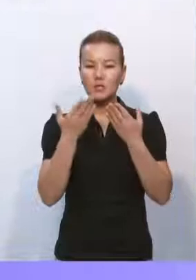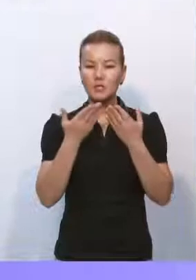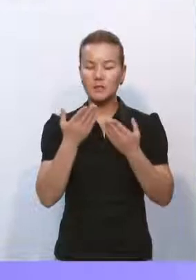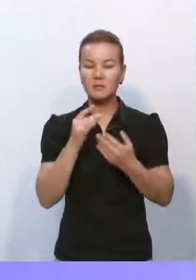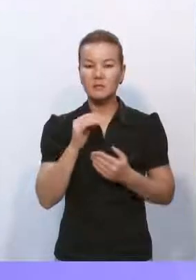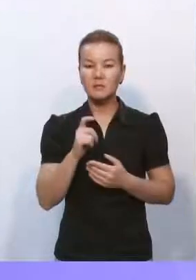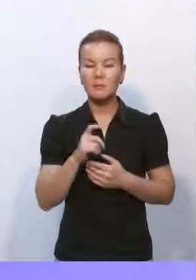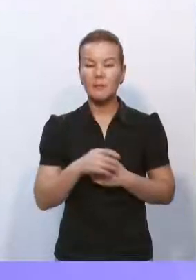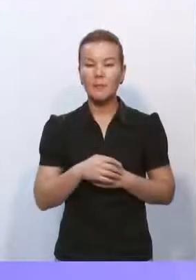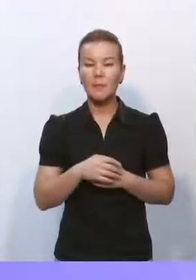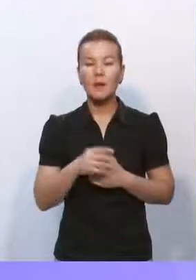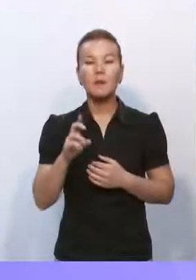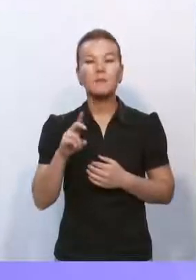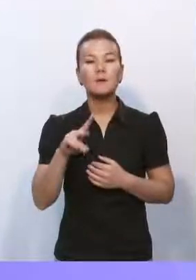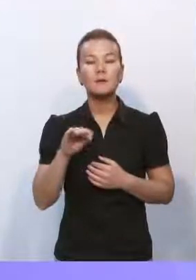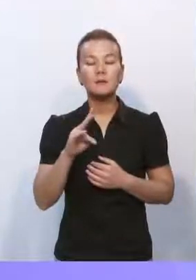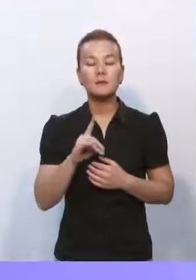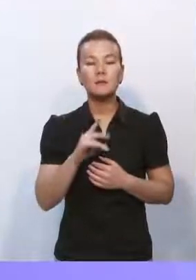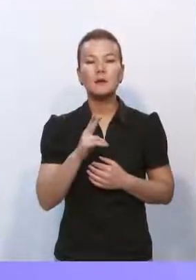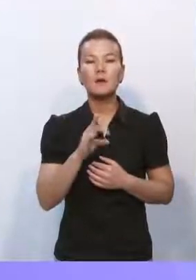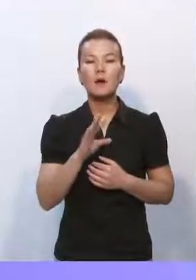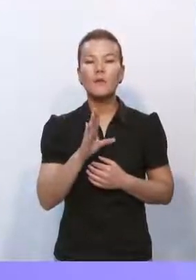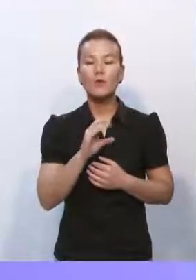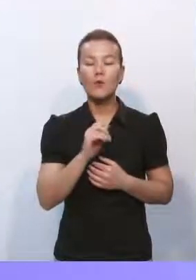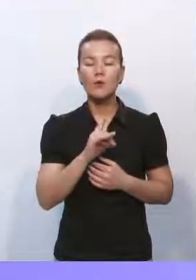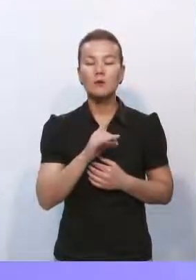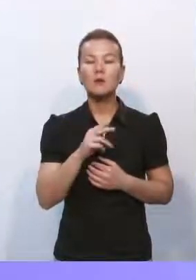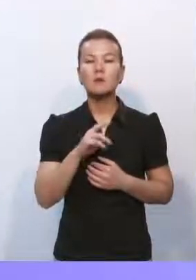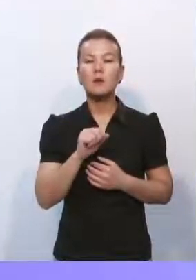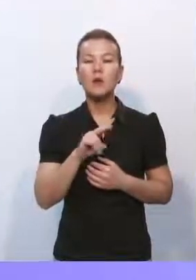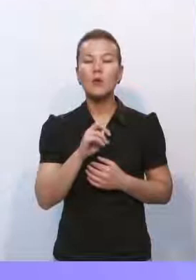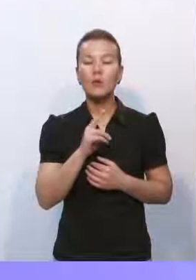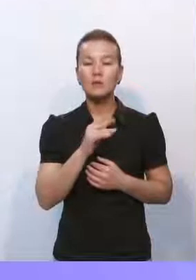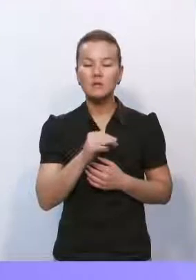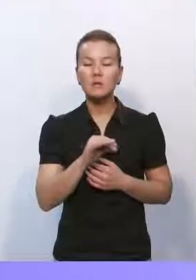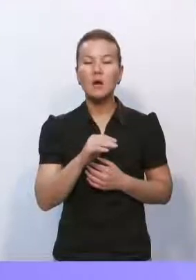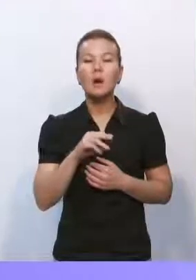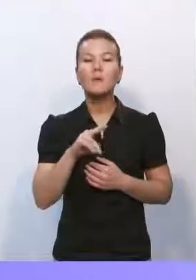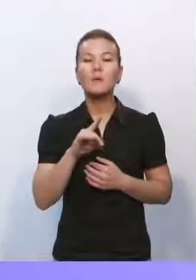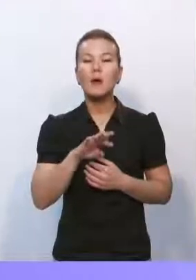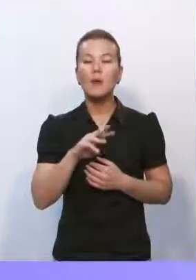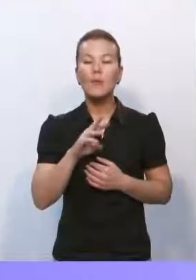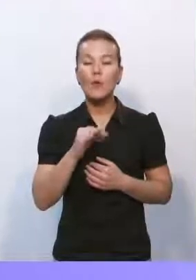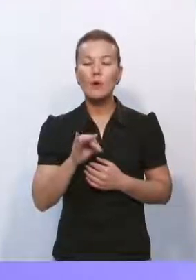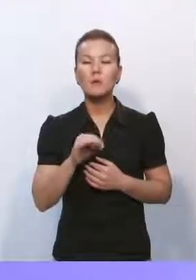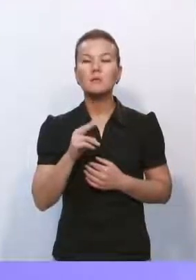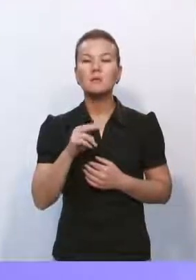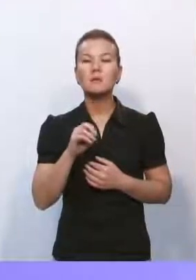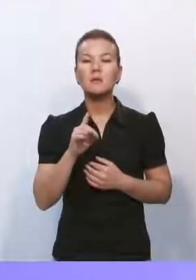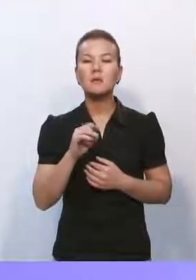Прочитайте их. Блины, ковер, далекий, прямой,